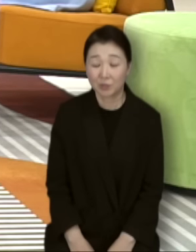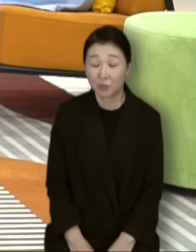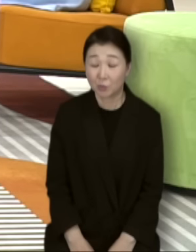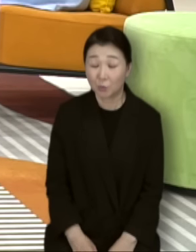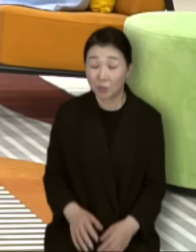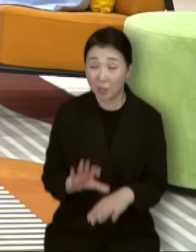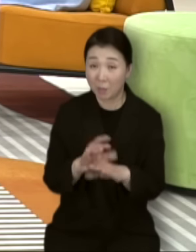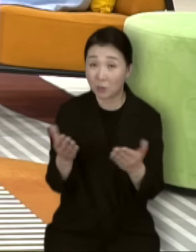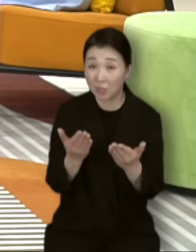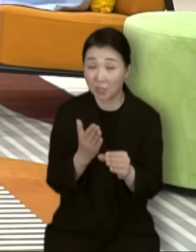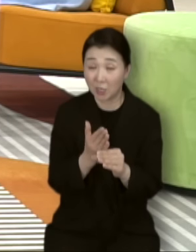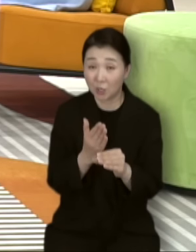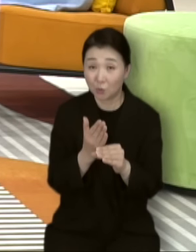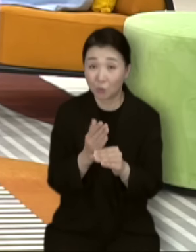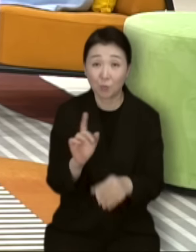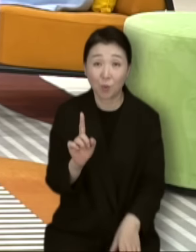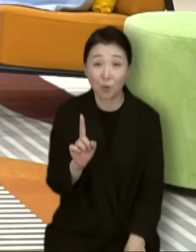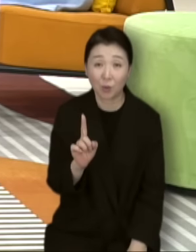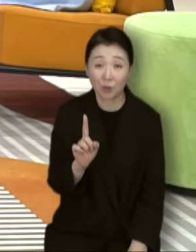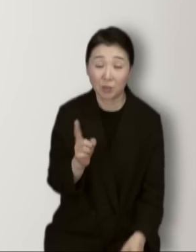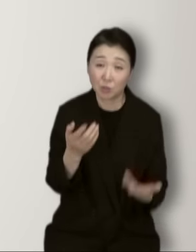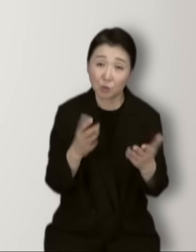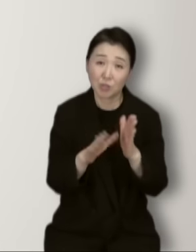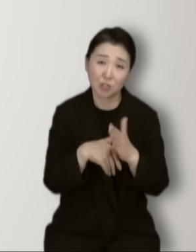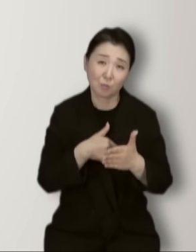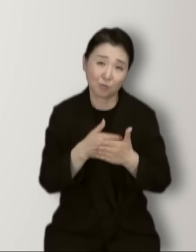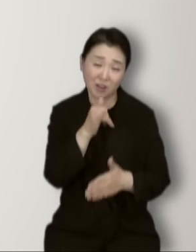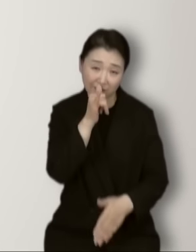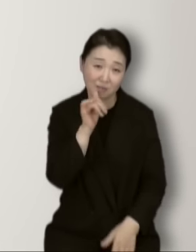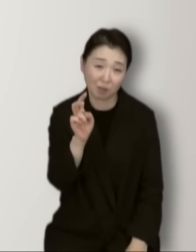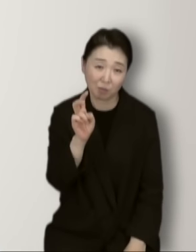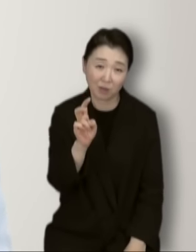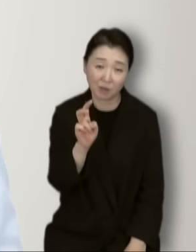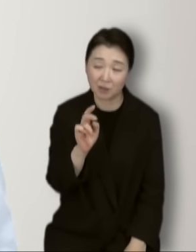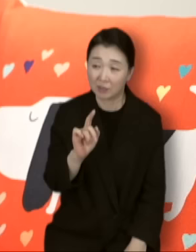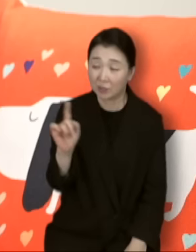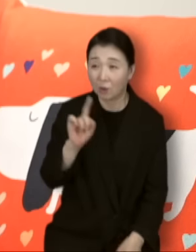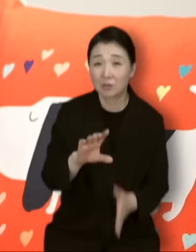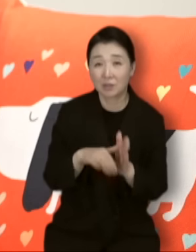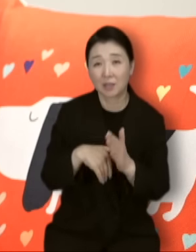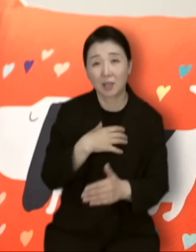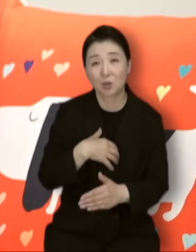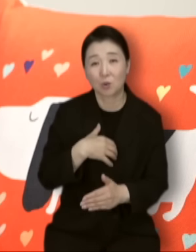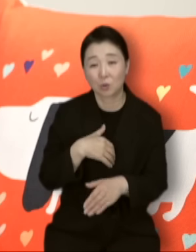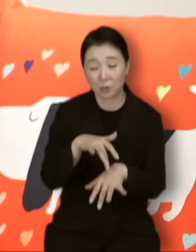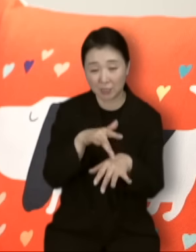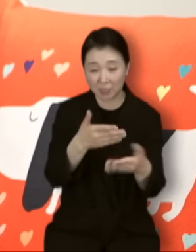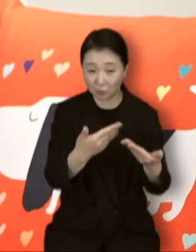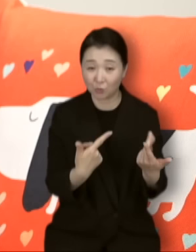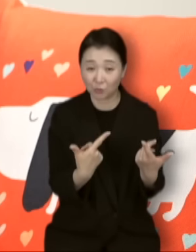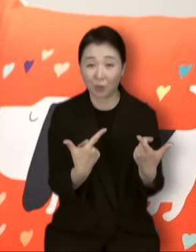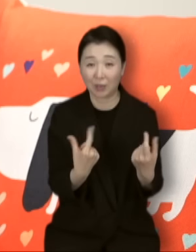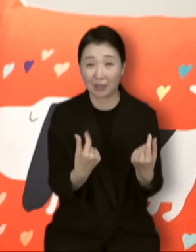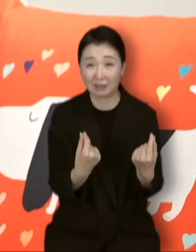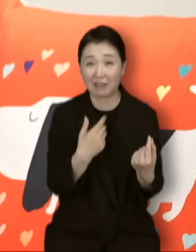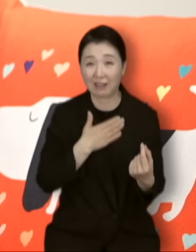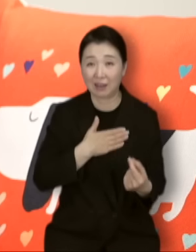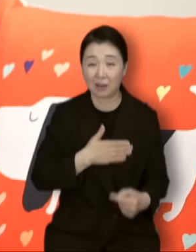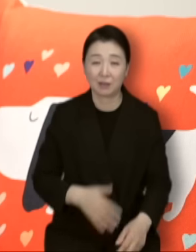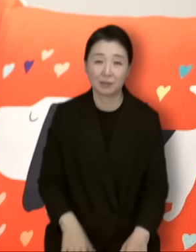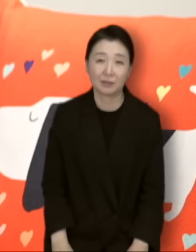우리 일 하시는 분들이 이렇게 쉴 때 약간 불안함도 찾아오잖아 근데 어느 순간에 걱정도 사탄이 주는